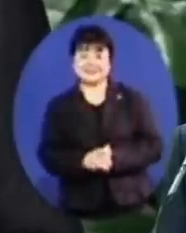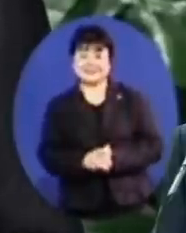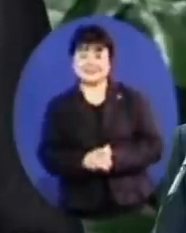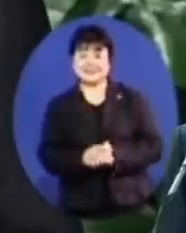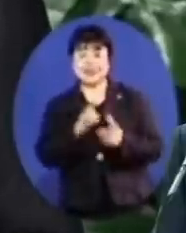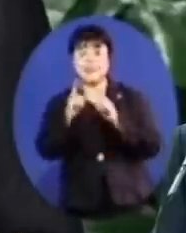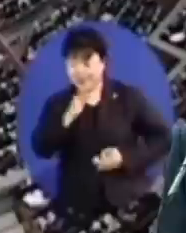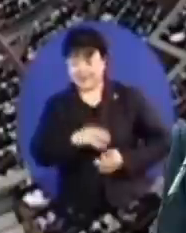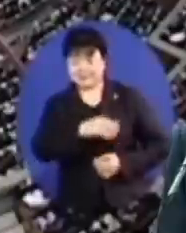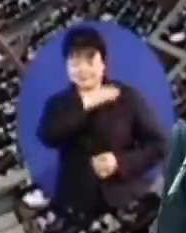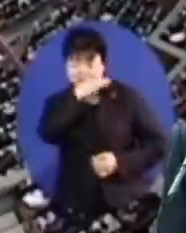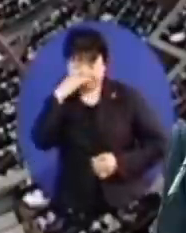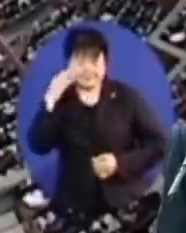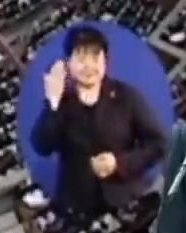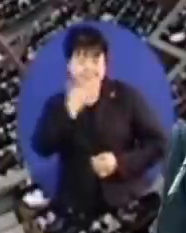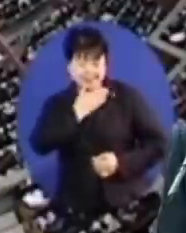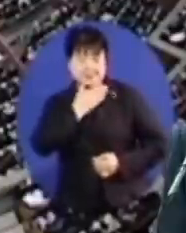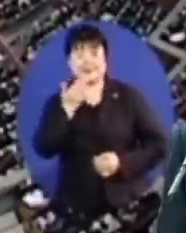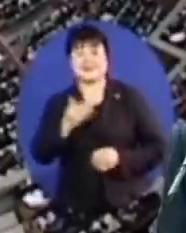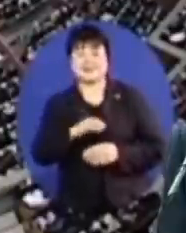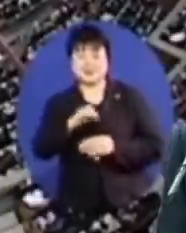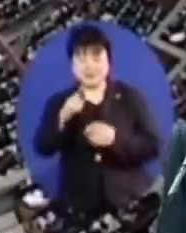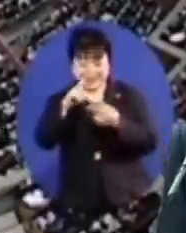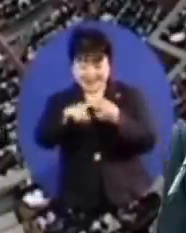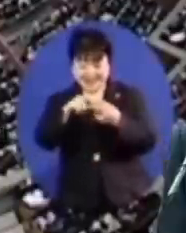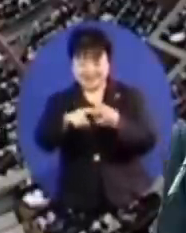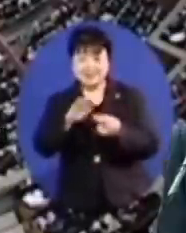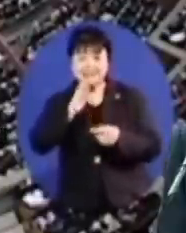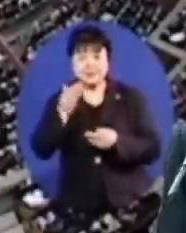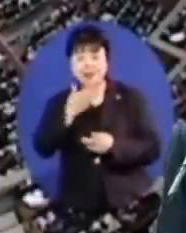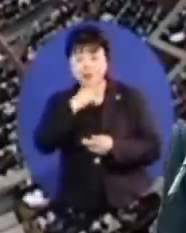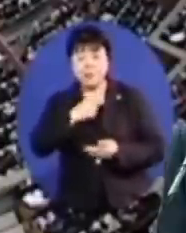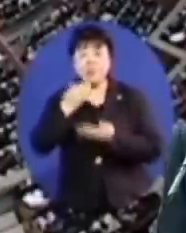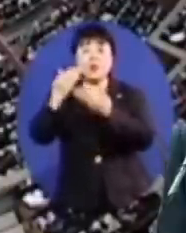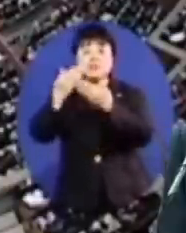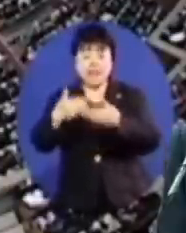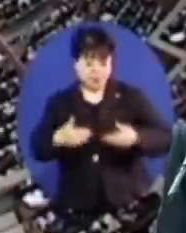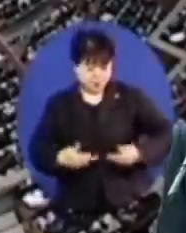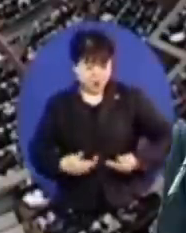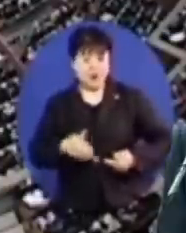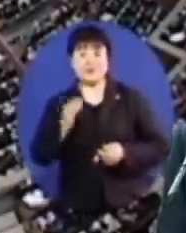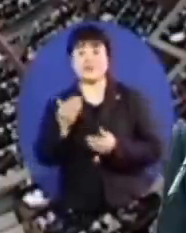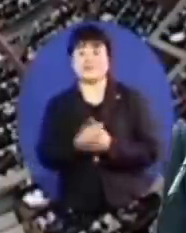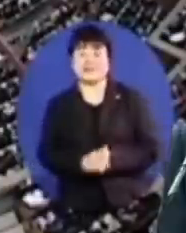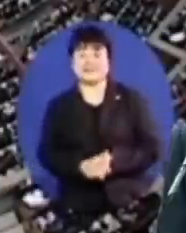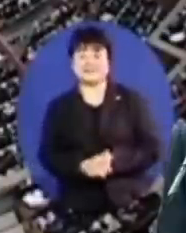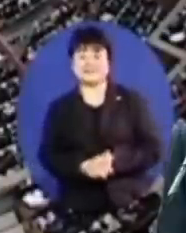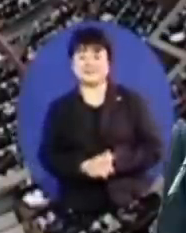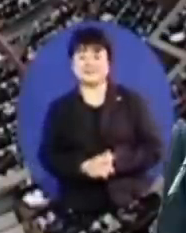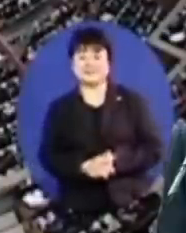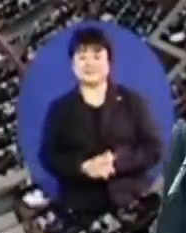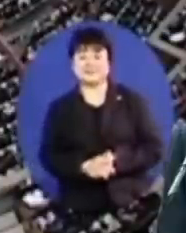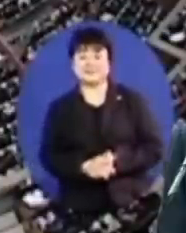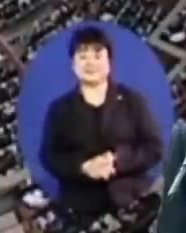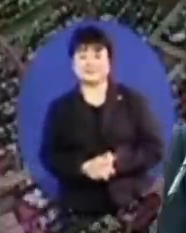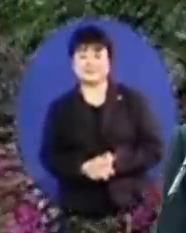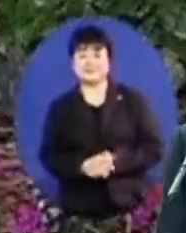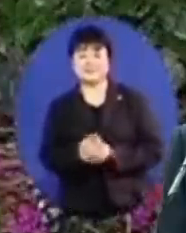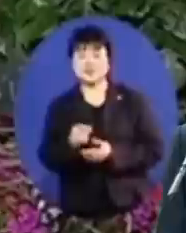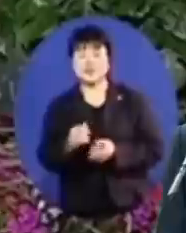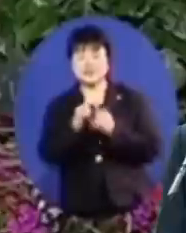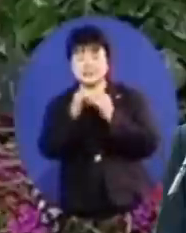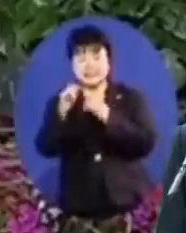말을 하고 있는 것입니다. 우리는 이웃에 대한 참된 봉사와 헌신의 삶을 살아야 되는 것입니다. 그것이